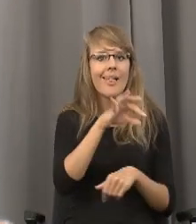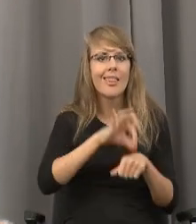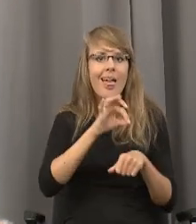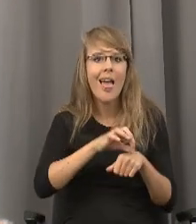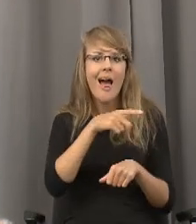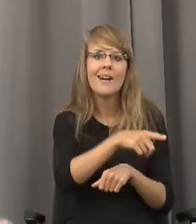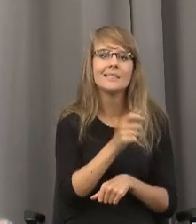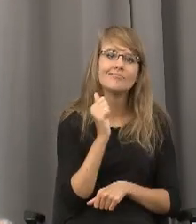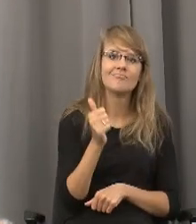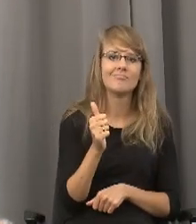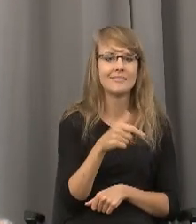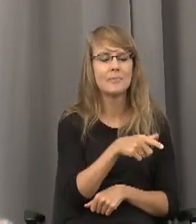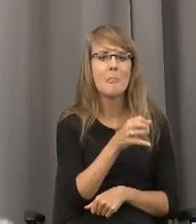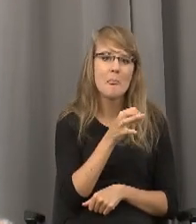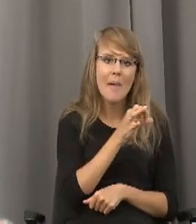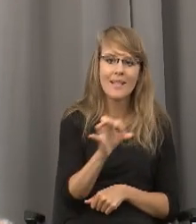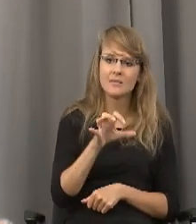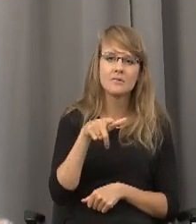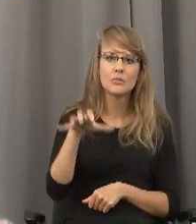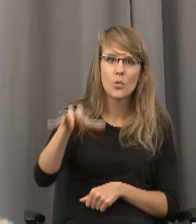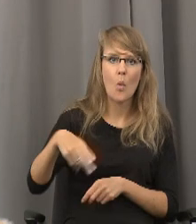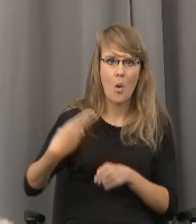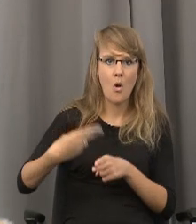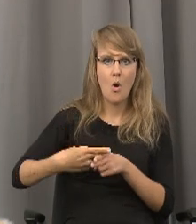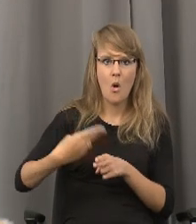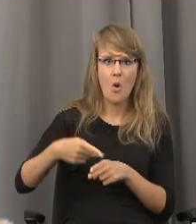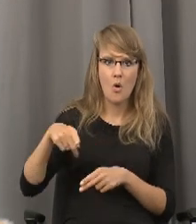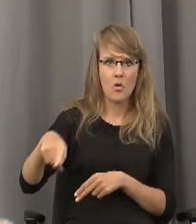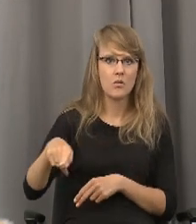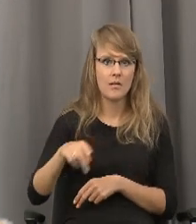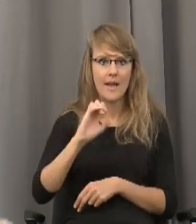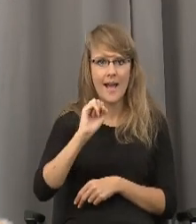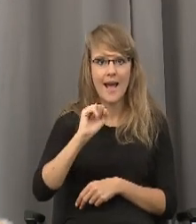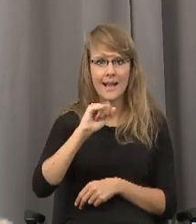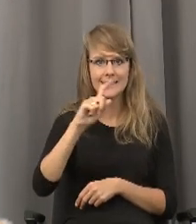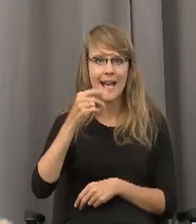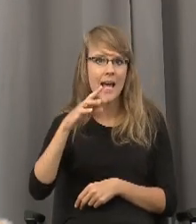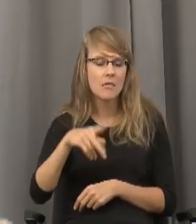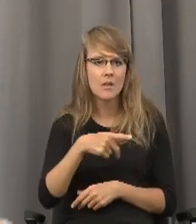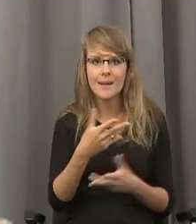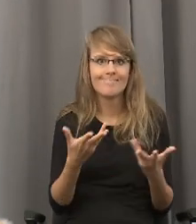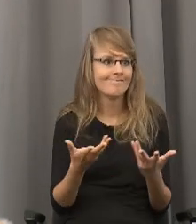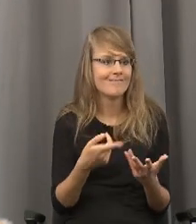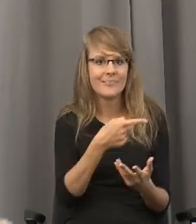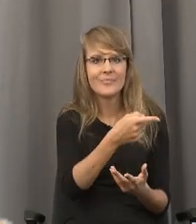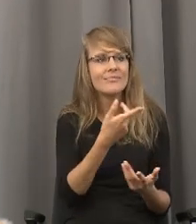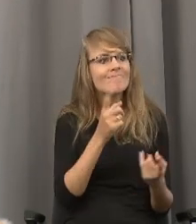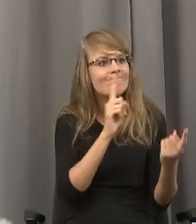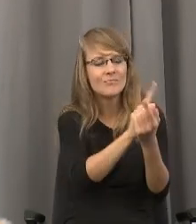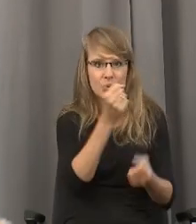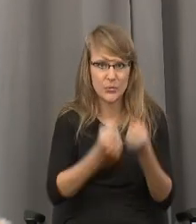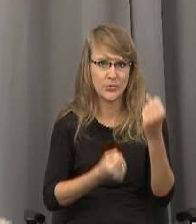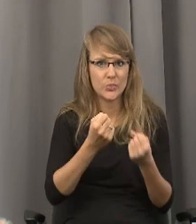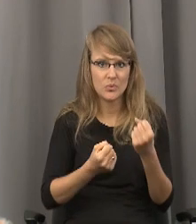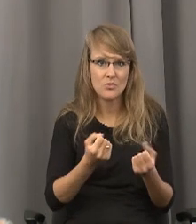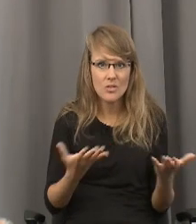lekarze specjaliści zajmujący się chorobami, chorymi z chorobą Alzheimera, a jeśli już podejmowane jest leczenie,